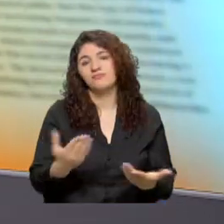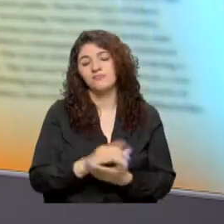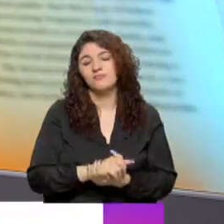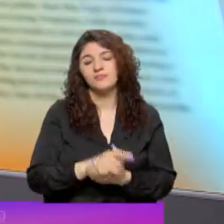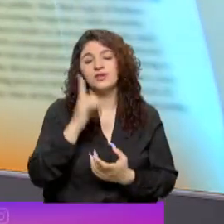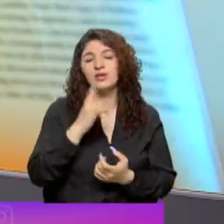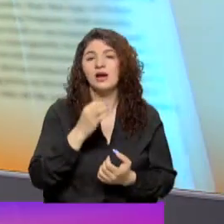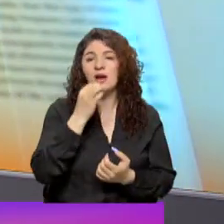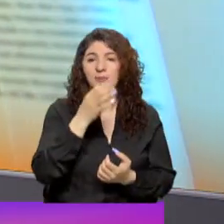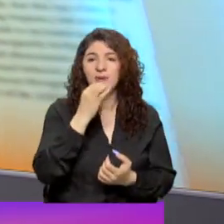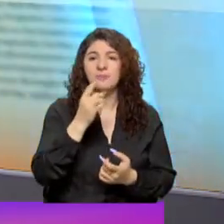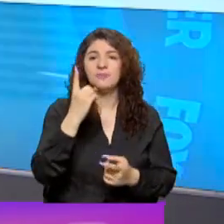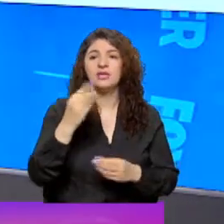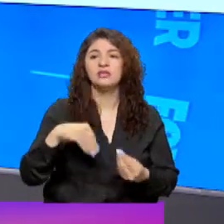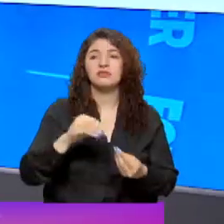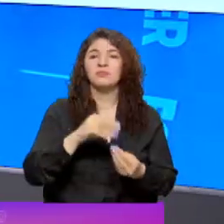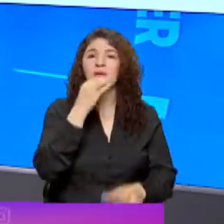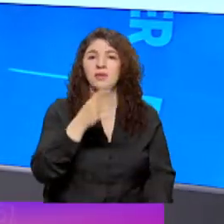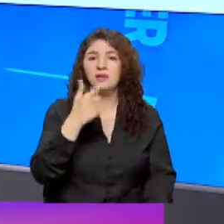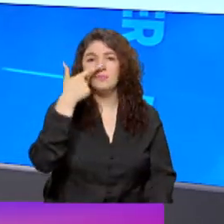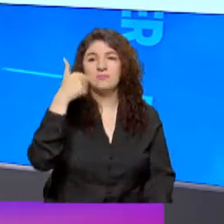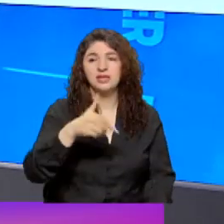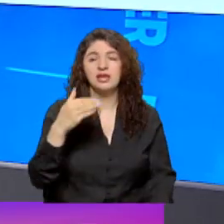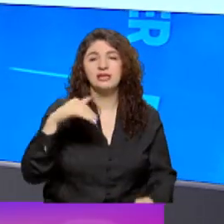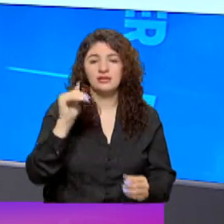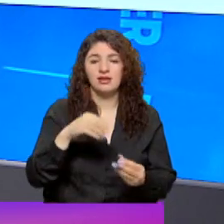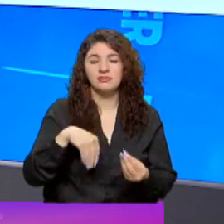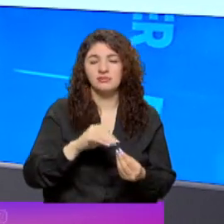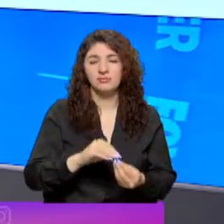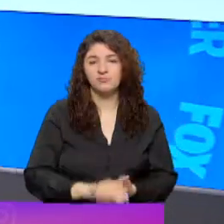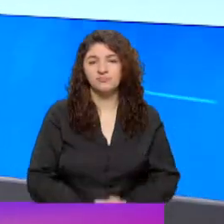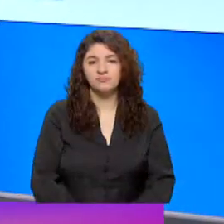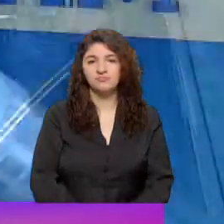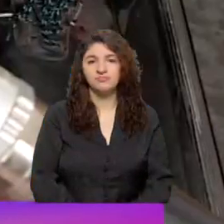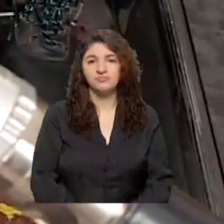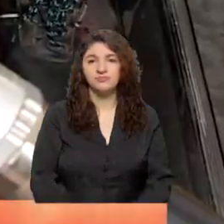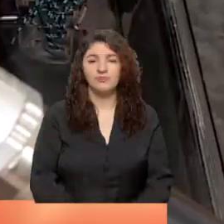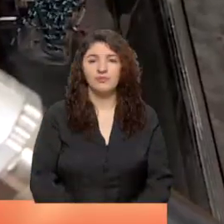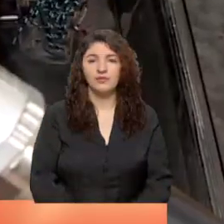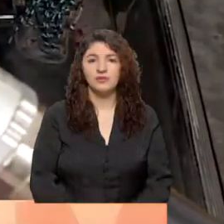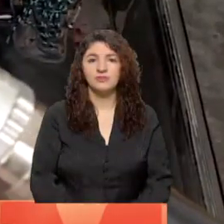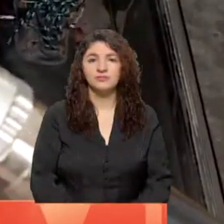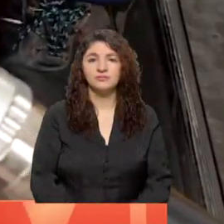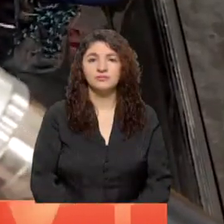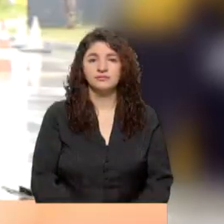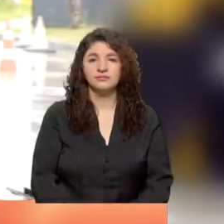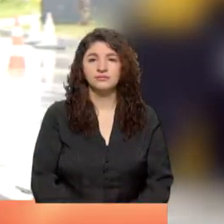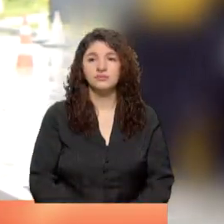ilk haberim bir zaman veri benzine gelen zam bu